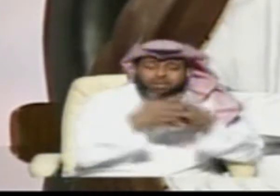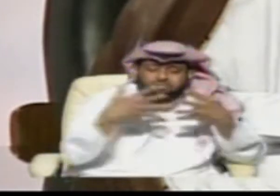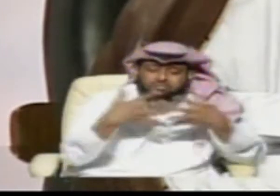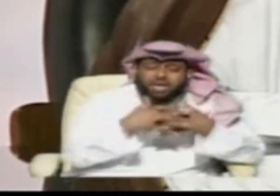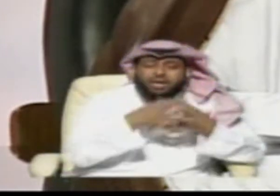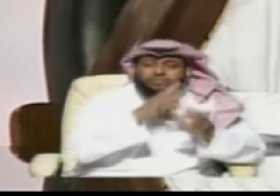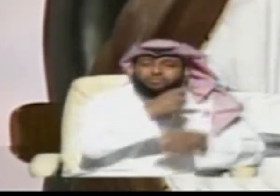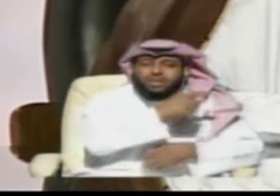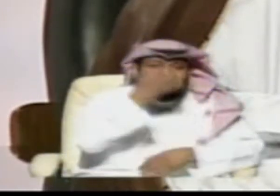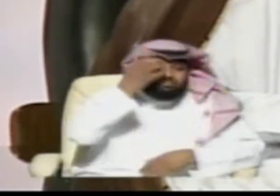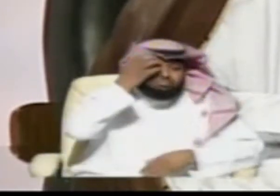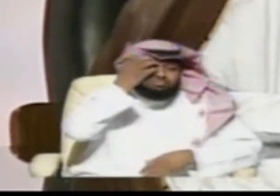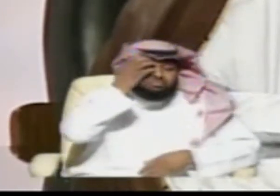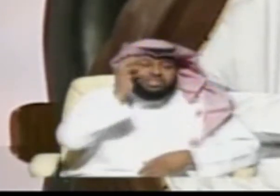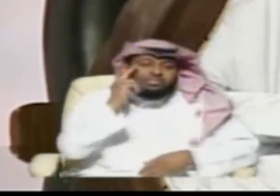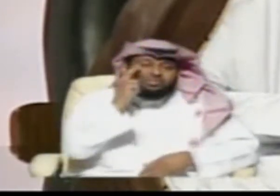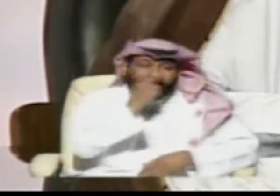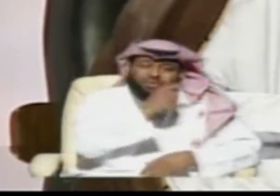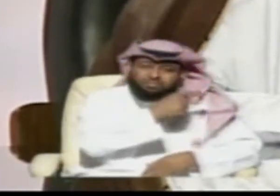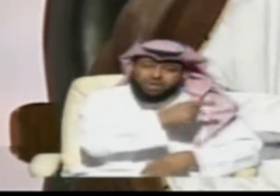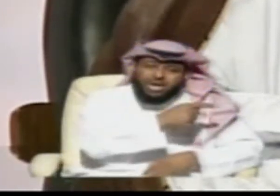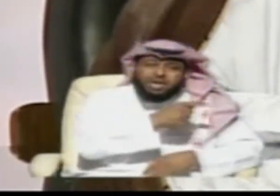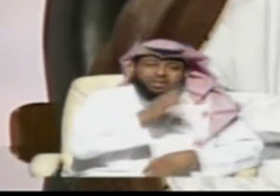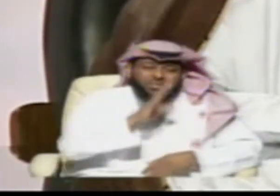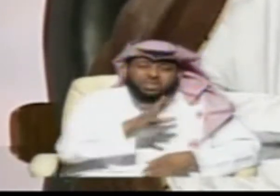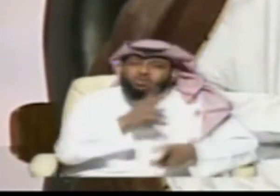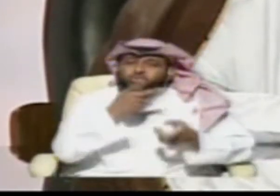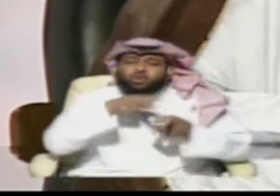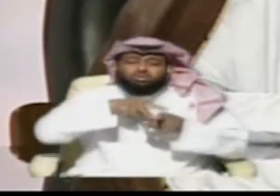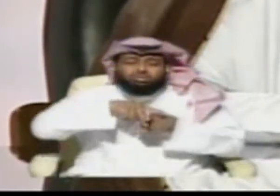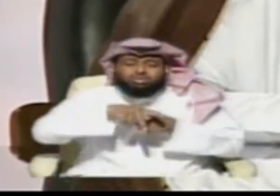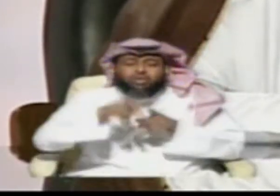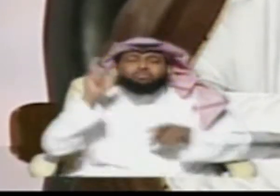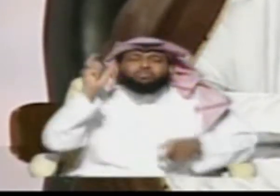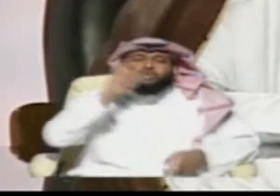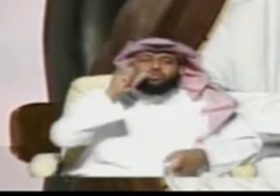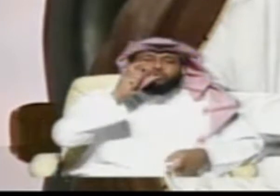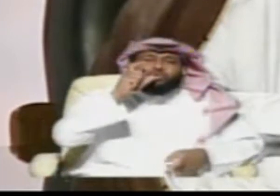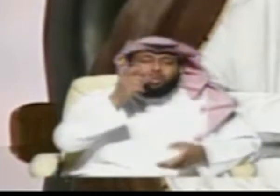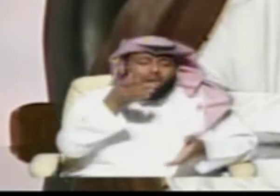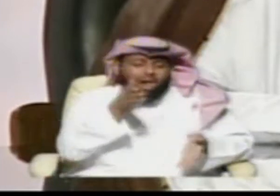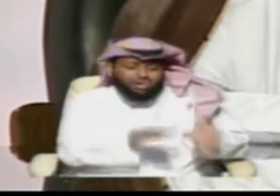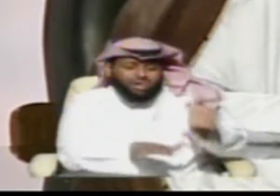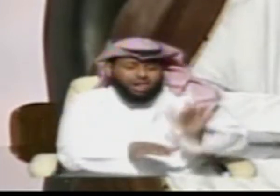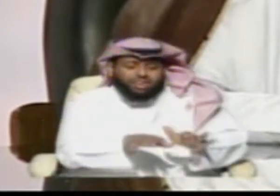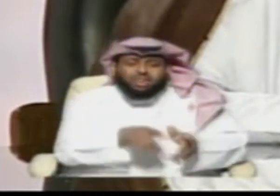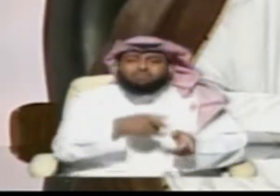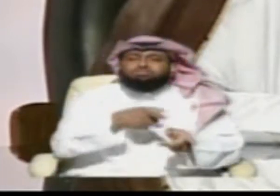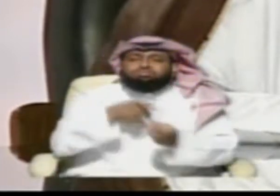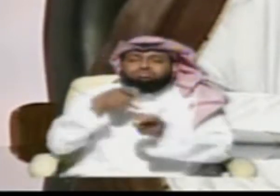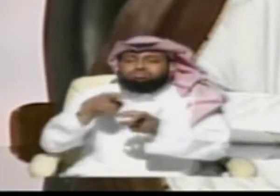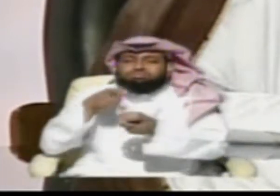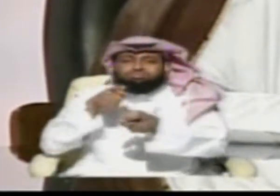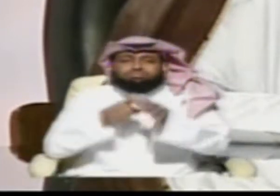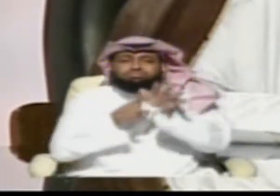بشاعة المناظر، بشاعة البطش، عنف القصف،